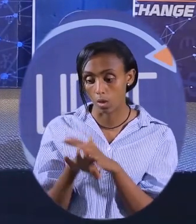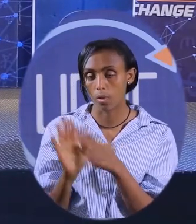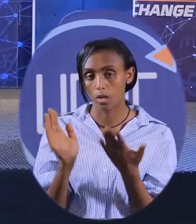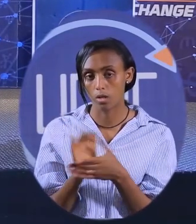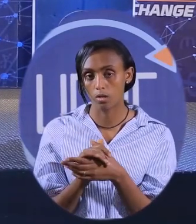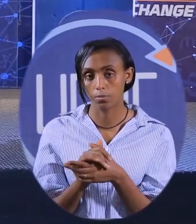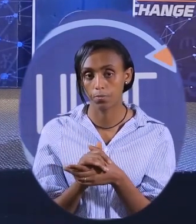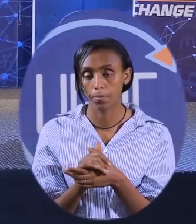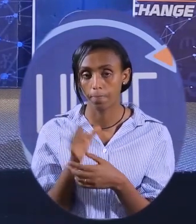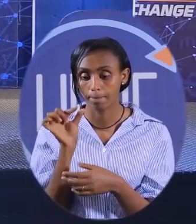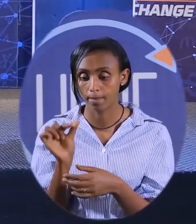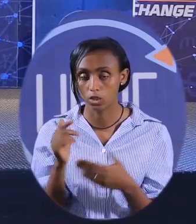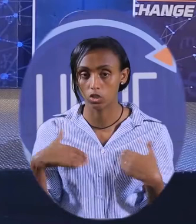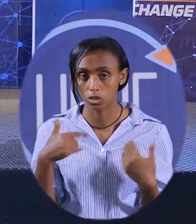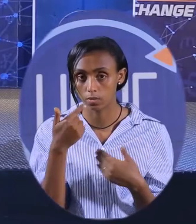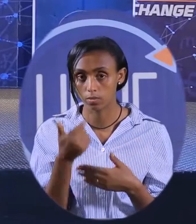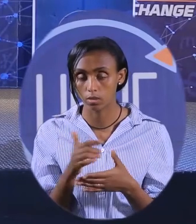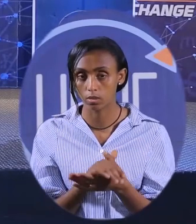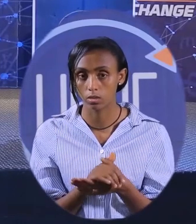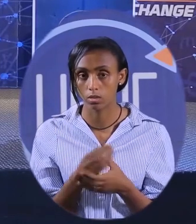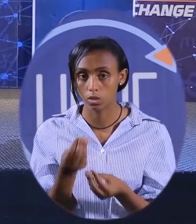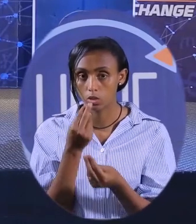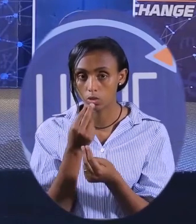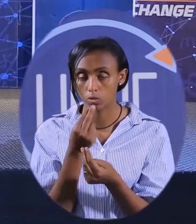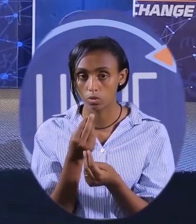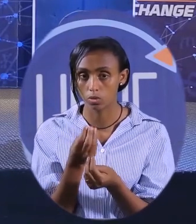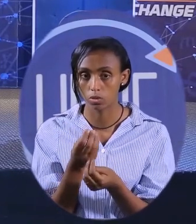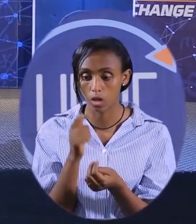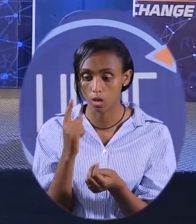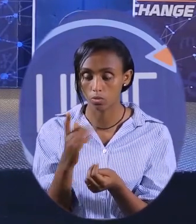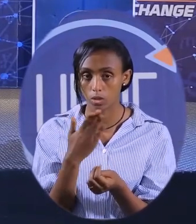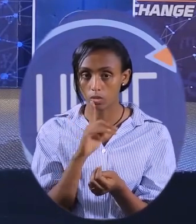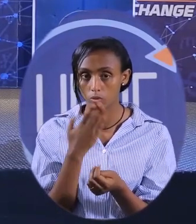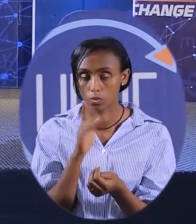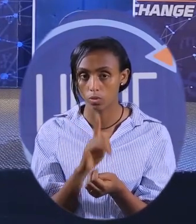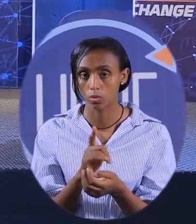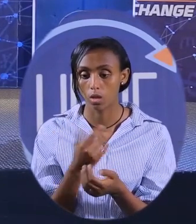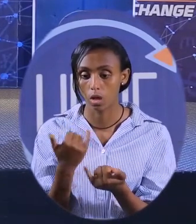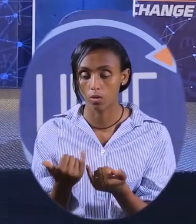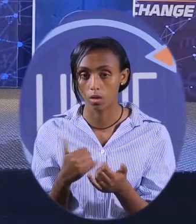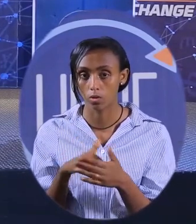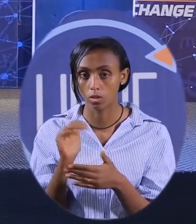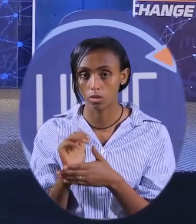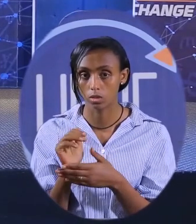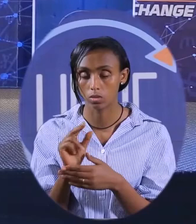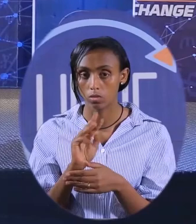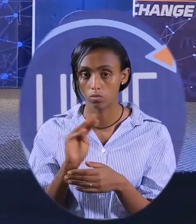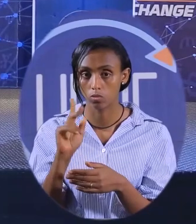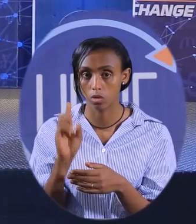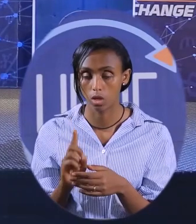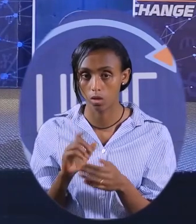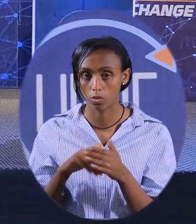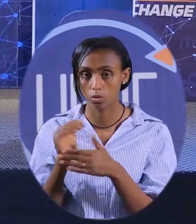ልጆቹ። ትንሽ ደስ የሚለኝ የኒውትሪሽን አጀንዳ እዚህ ዓለም ሲኒማ መሆኑ ራሱ አንድ ትልቅ ነገር ነው። አወጣ ናቸው ከዛ ከሙያ እንትን